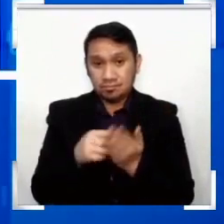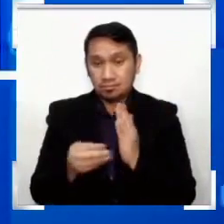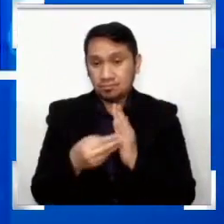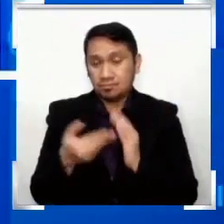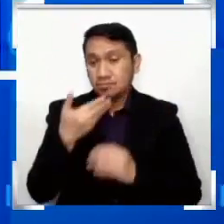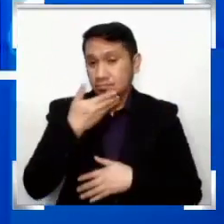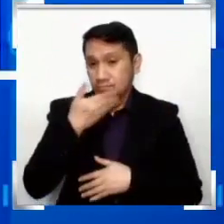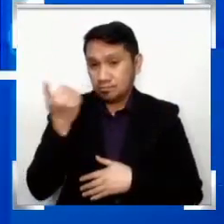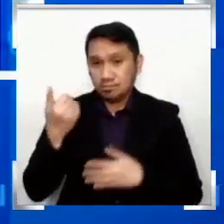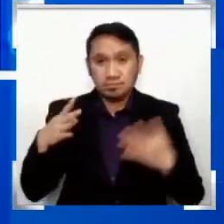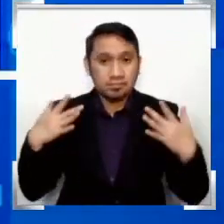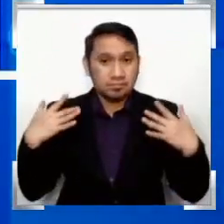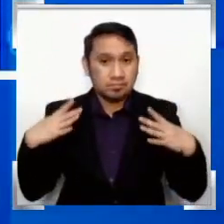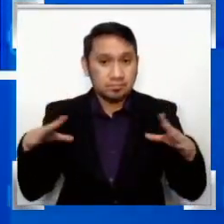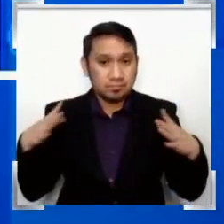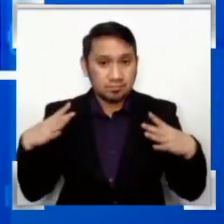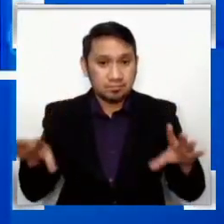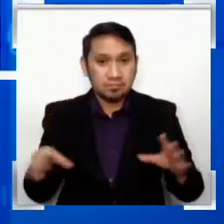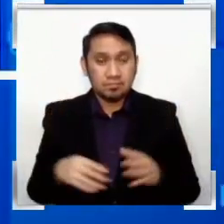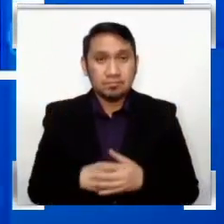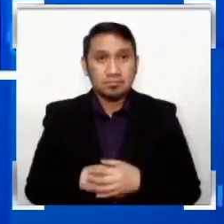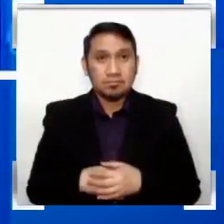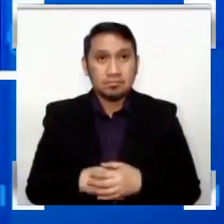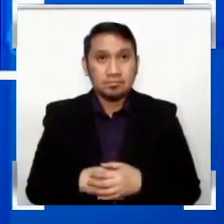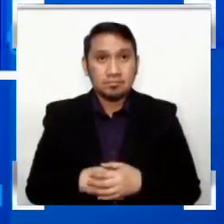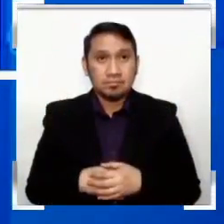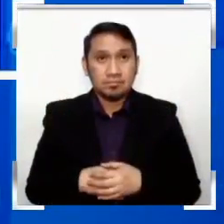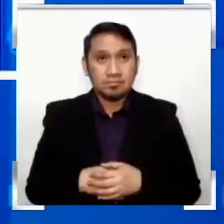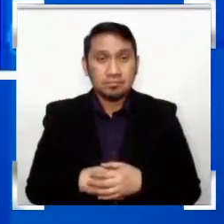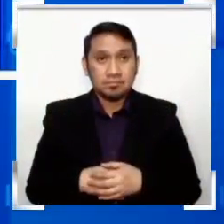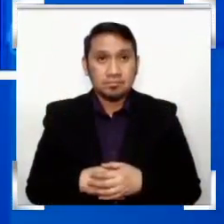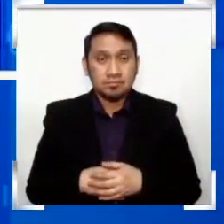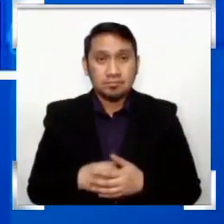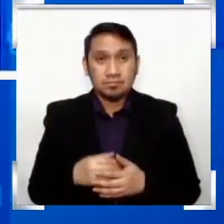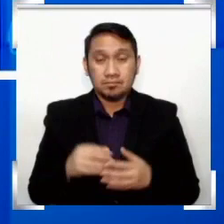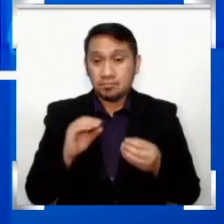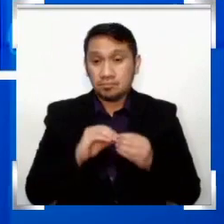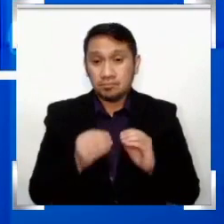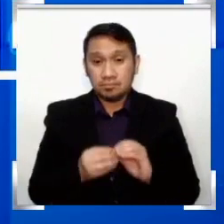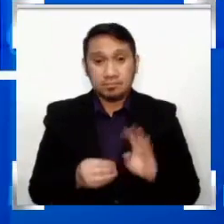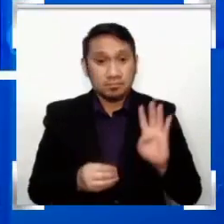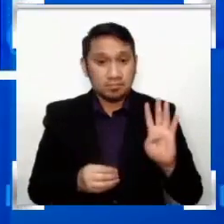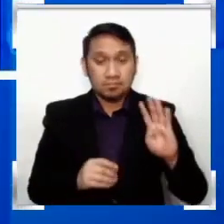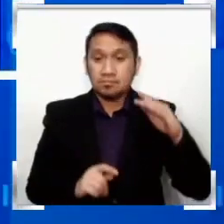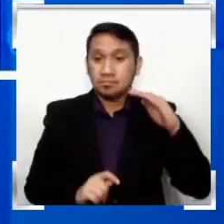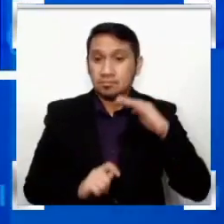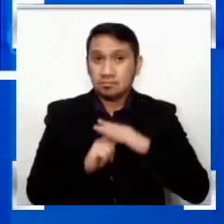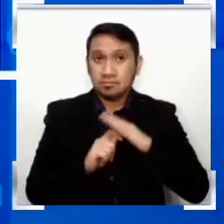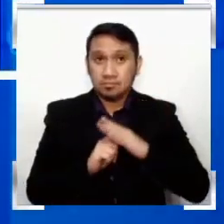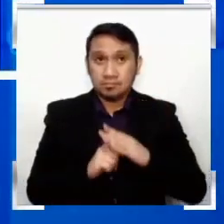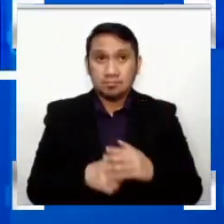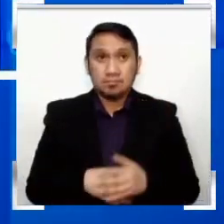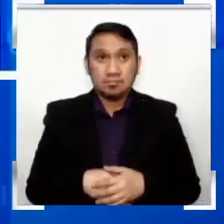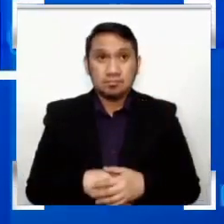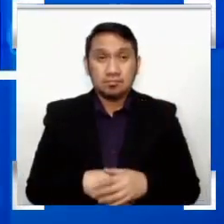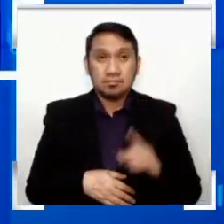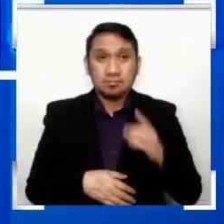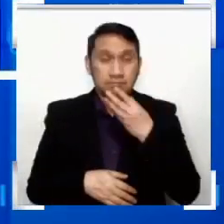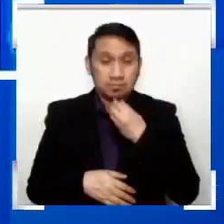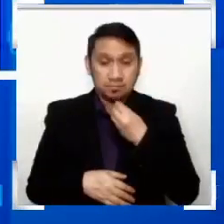preview best dressed list. Slaying at number 4 spot naman, ang sparkle star na si